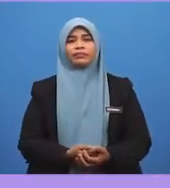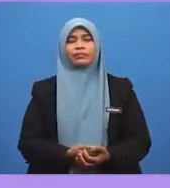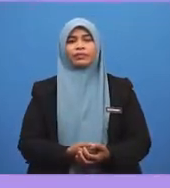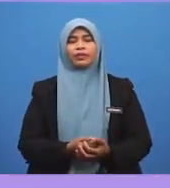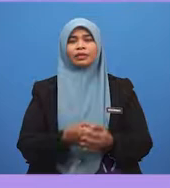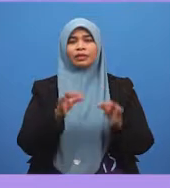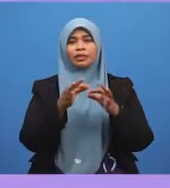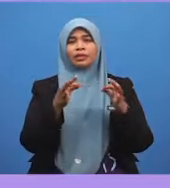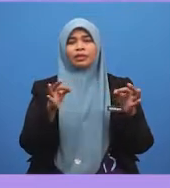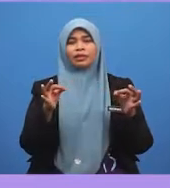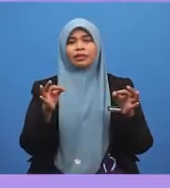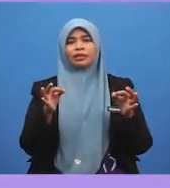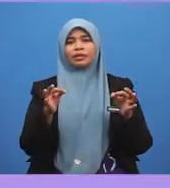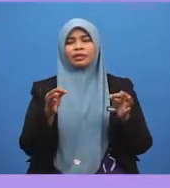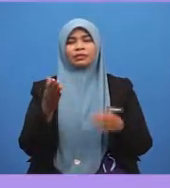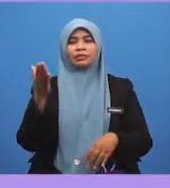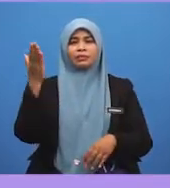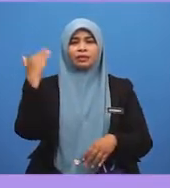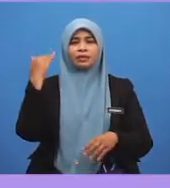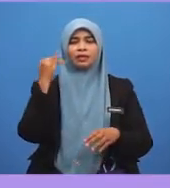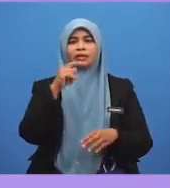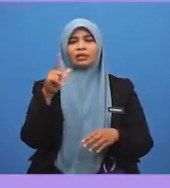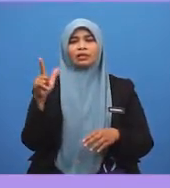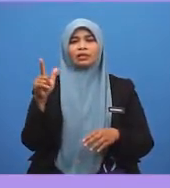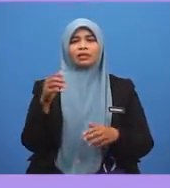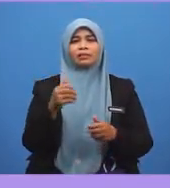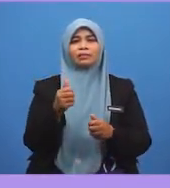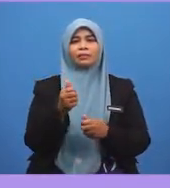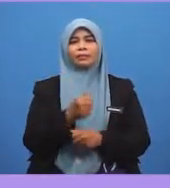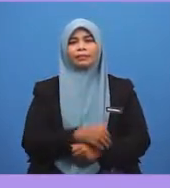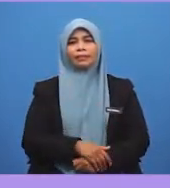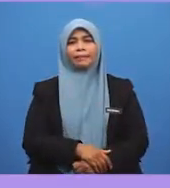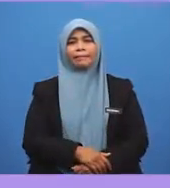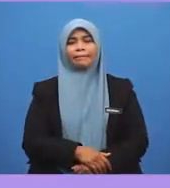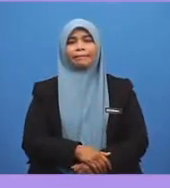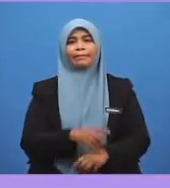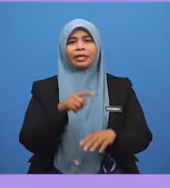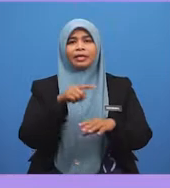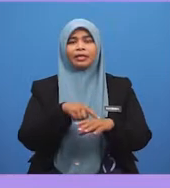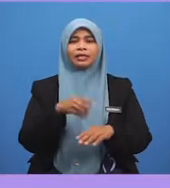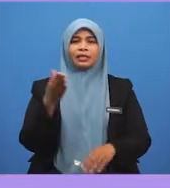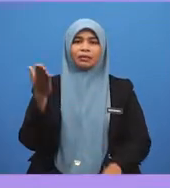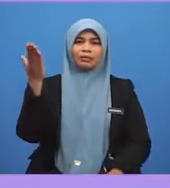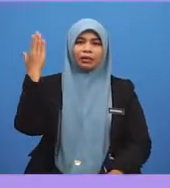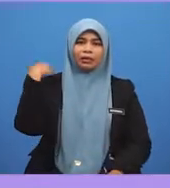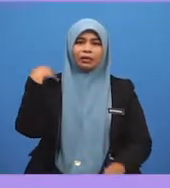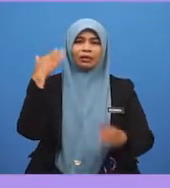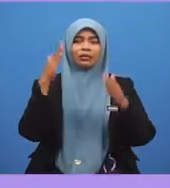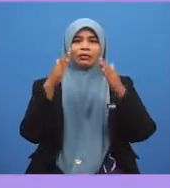Ayat bagi kata arah belakang ialah di belakang rumah